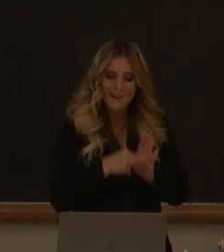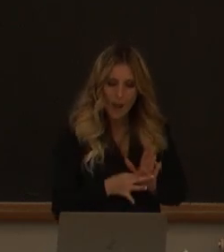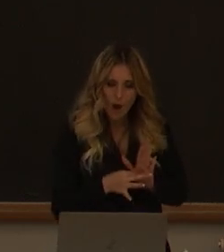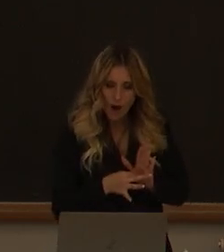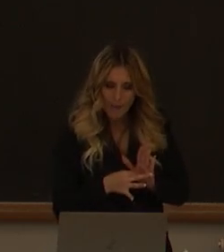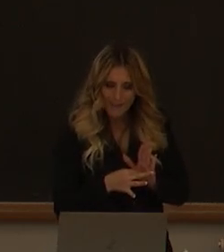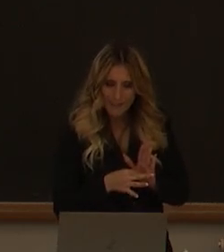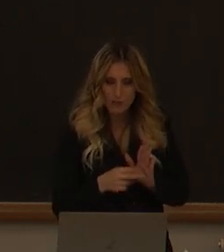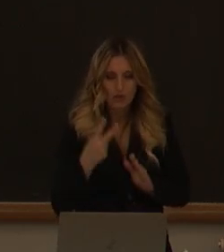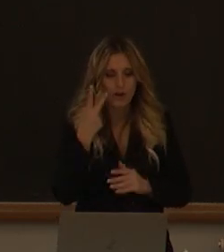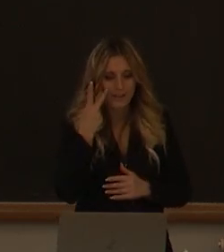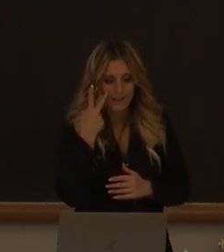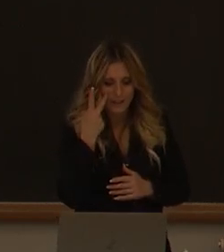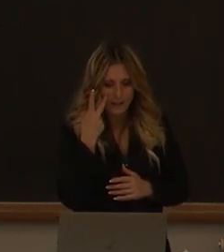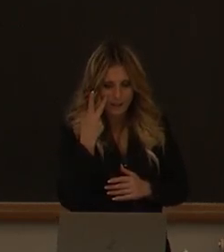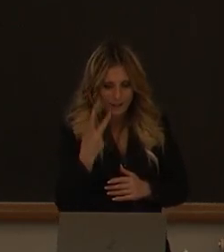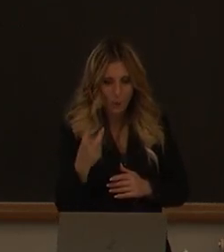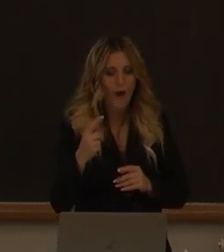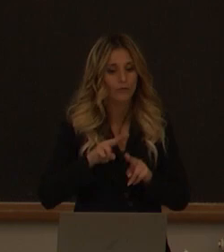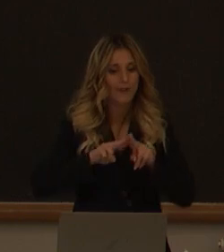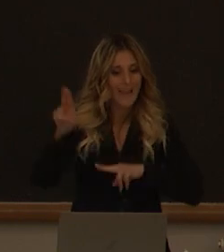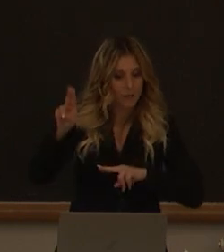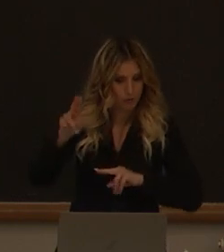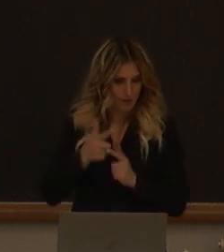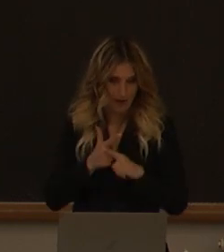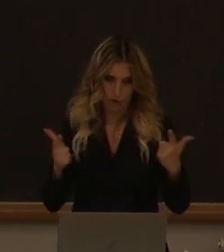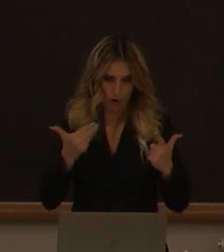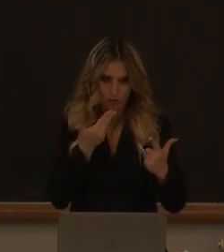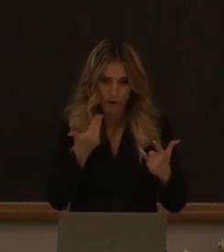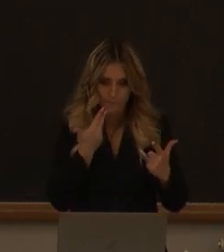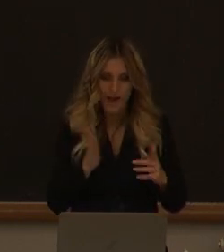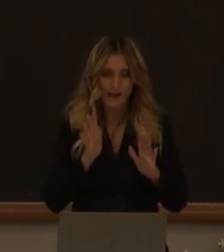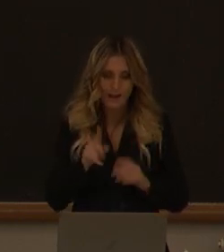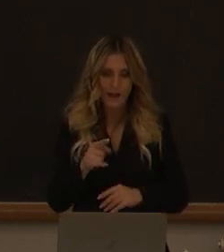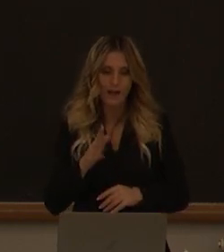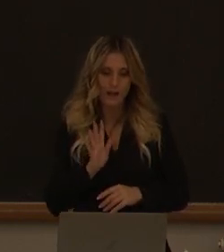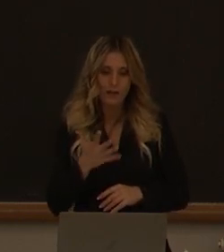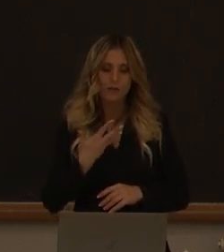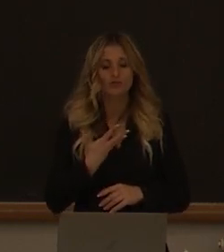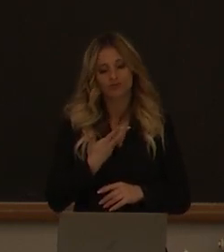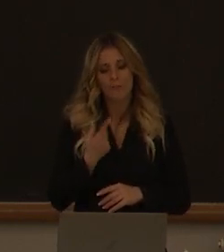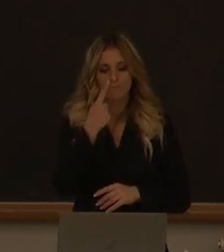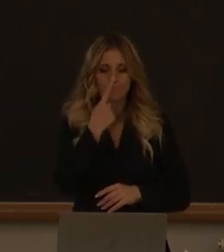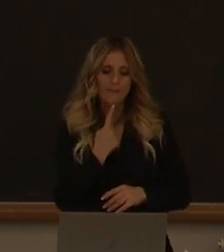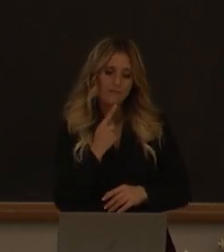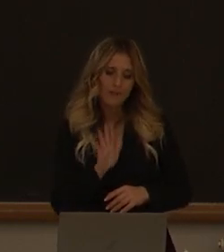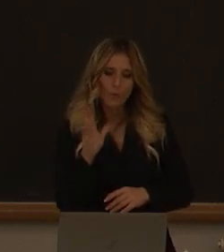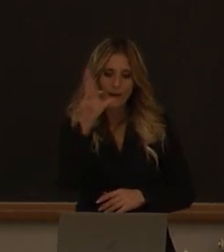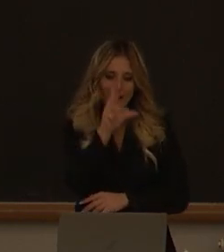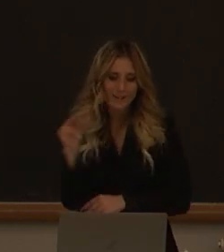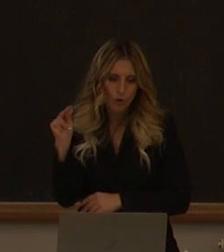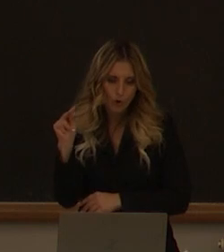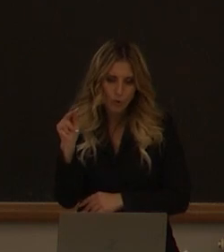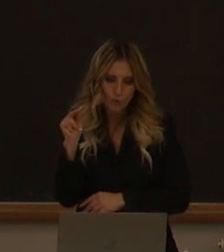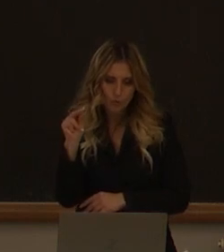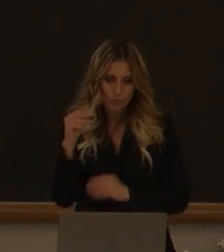regolamentazioni a livello nazionale, ma bensì questa figura, diciamo, generalmente viene riconosciuta